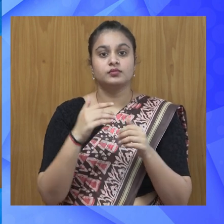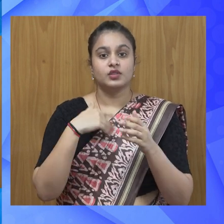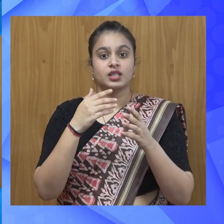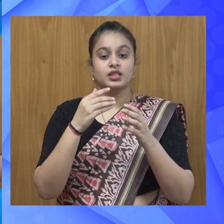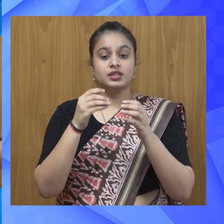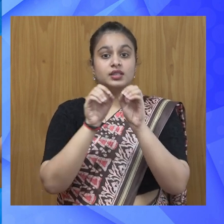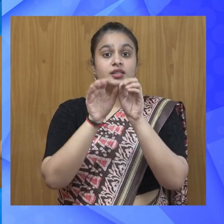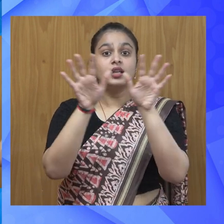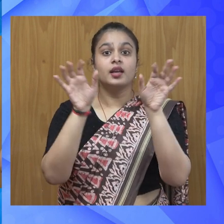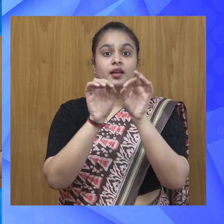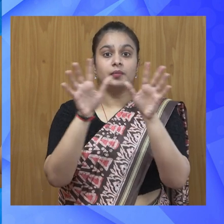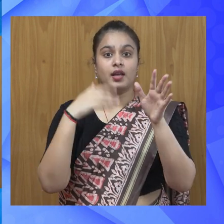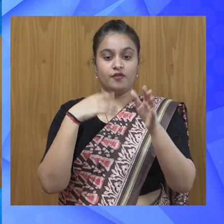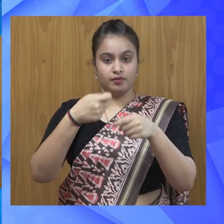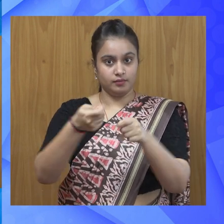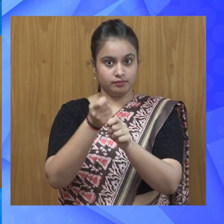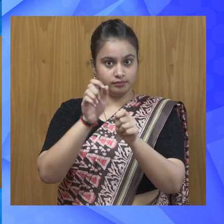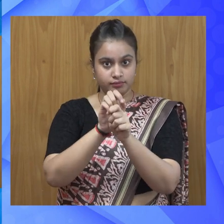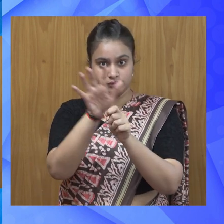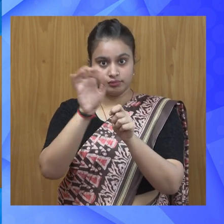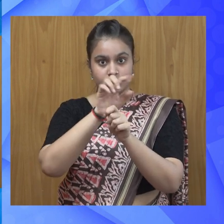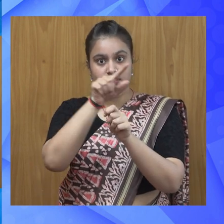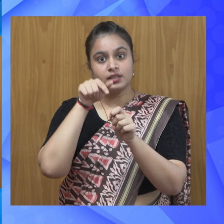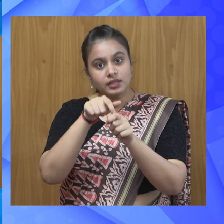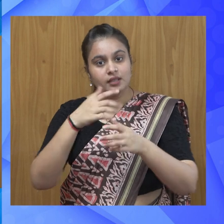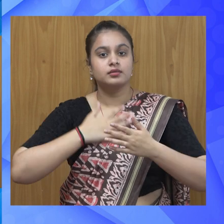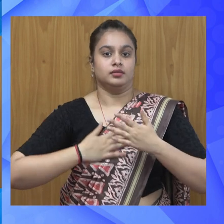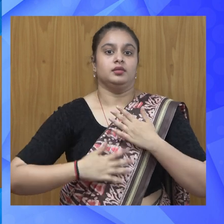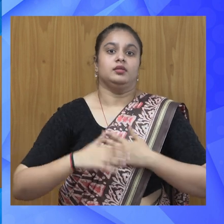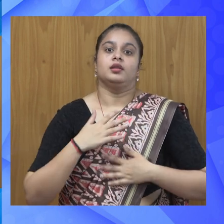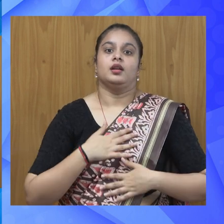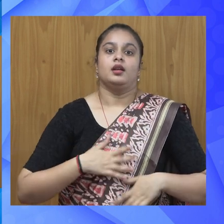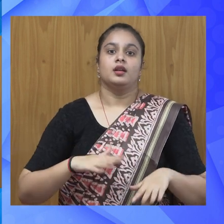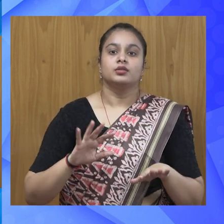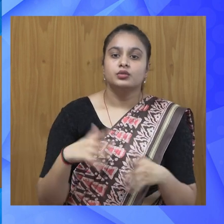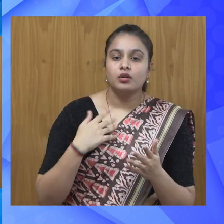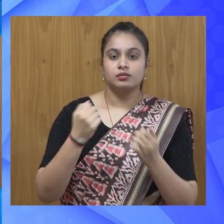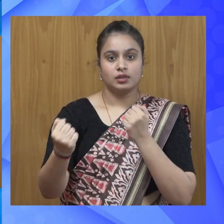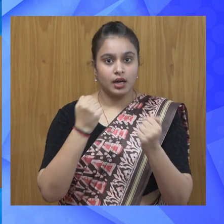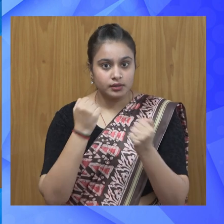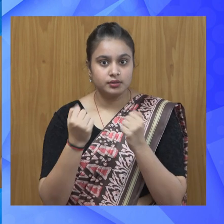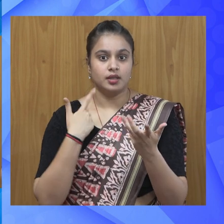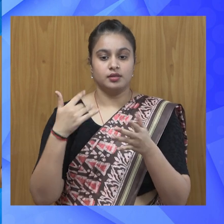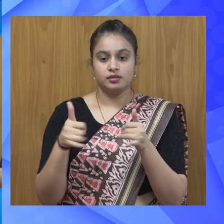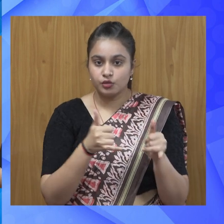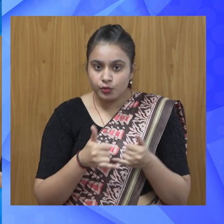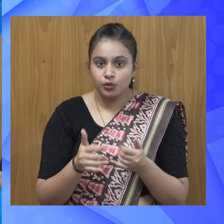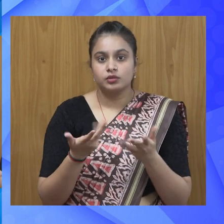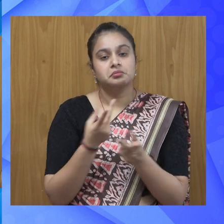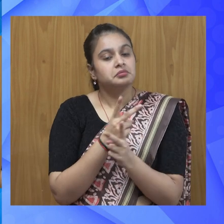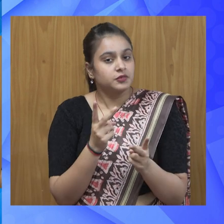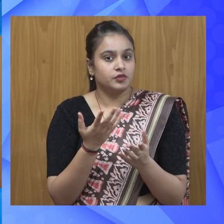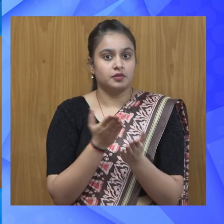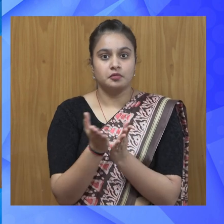है, जो उसका जो आउटलेट है, वो एक प्रकार का रिलैक्सेशन का काम करता है, या एक्सरसाइज या स्पोर्ट्स ये सब हो सकता है।